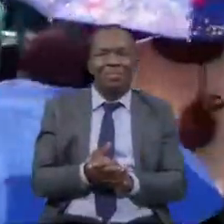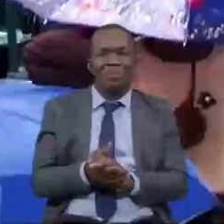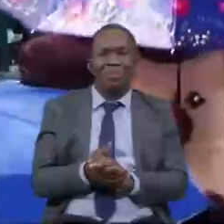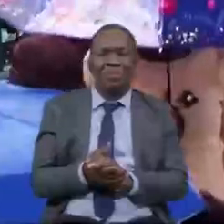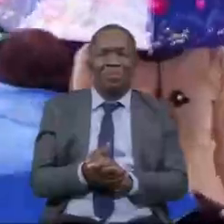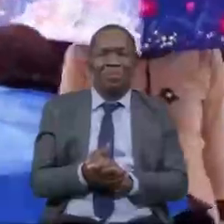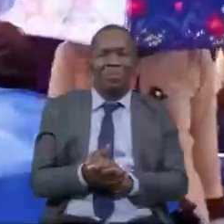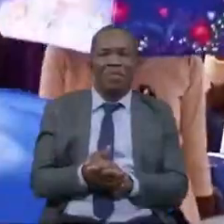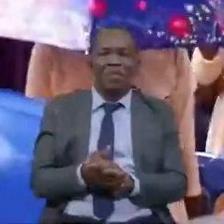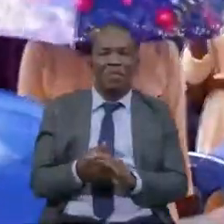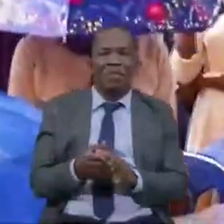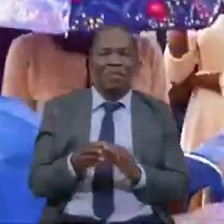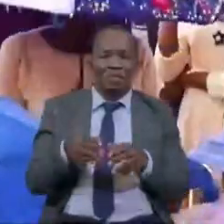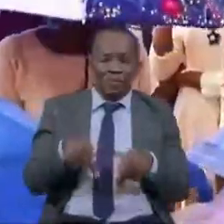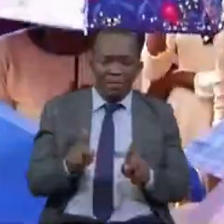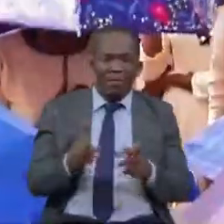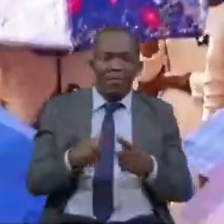L'autorisation d'utiliser son nom.